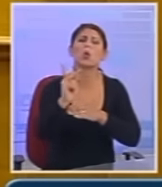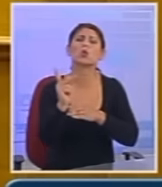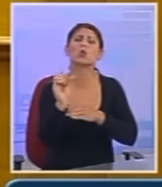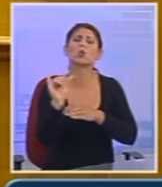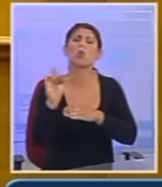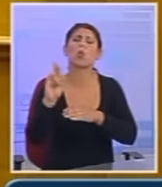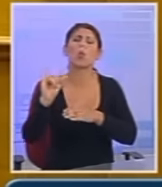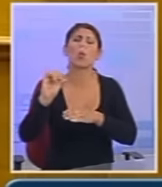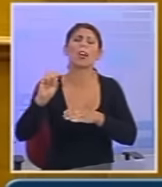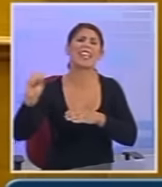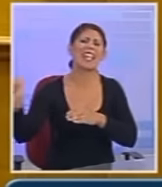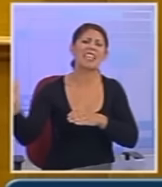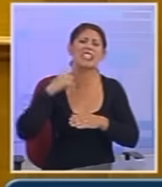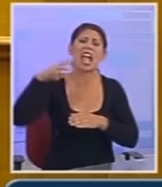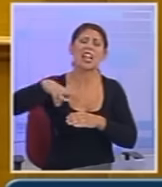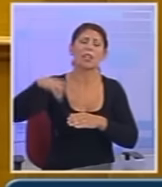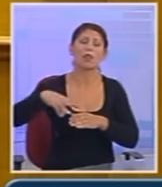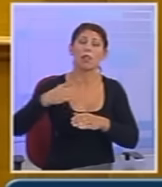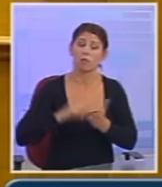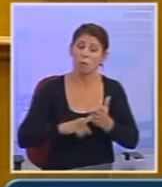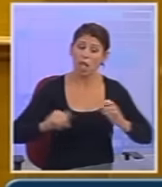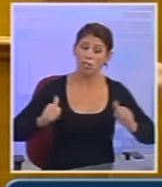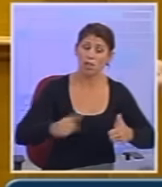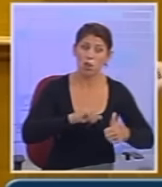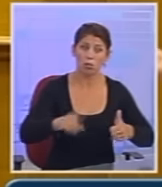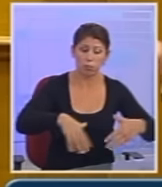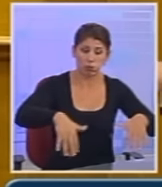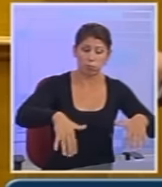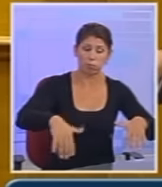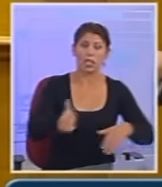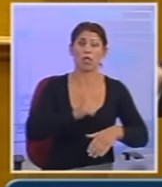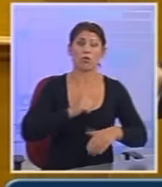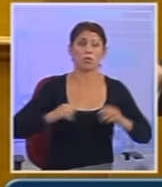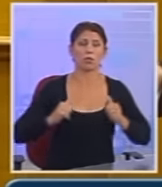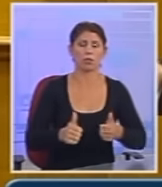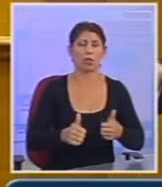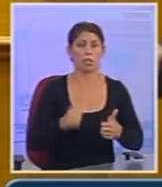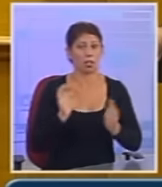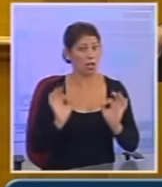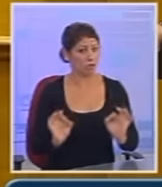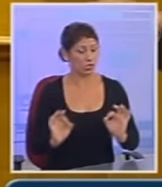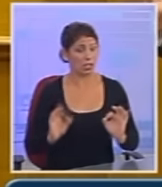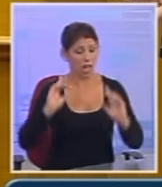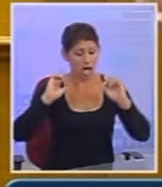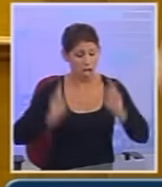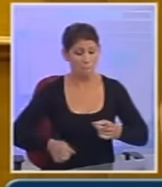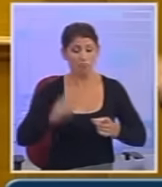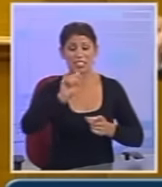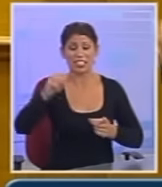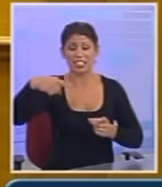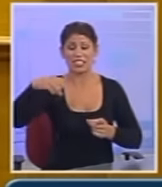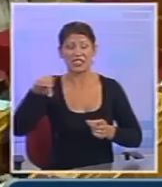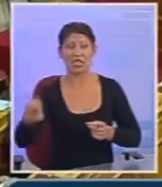και όχι τρομοκράτηση της ιδιωτικής πρωτοβουλίας. Και βέβαια με την απόφαση του ΣΤΕ και με τις